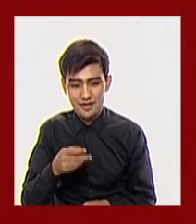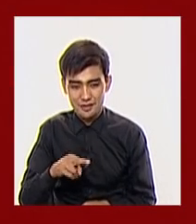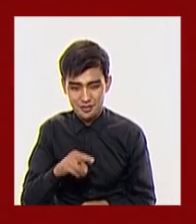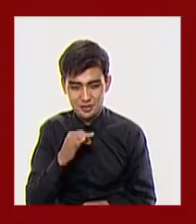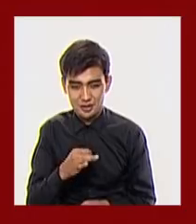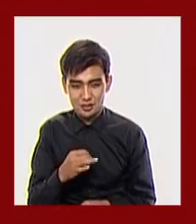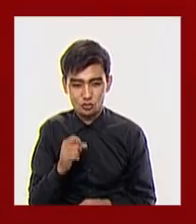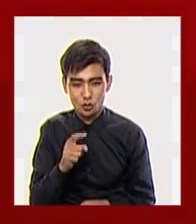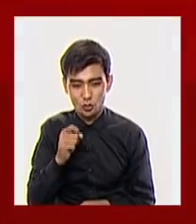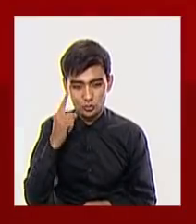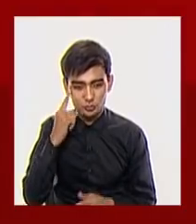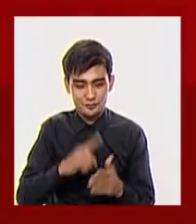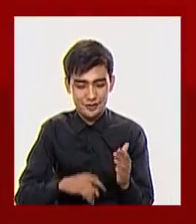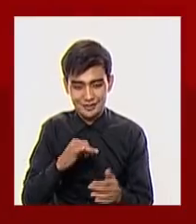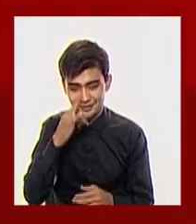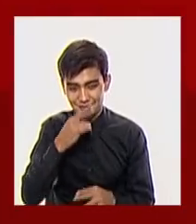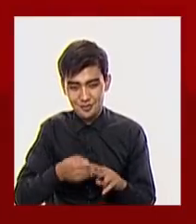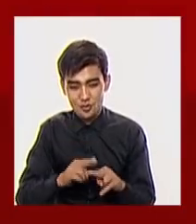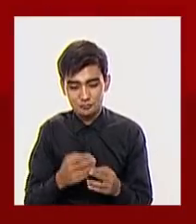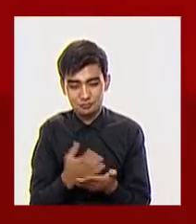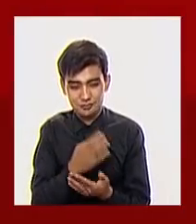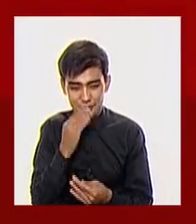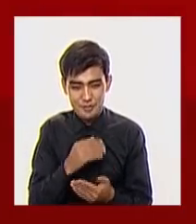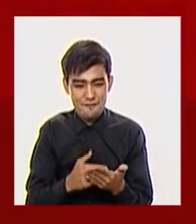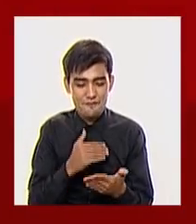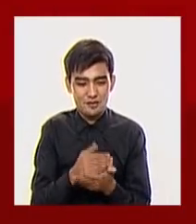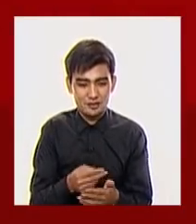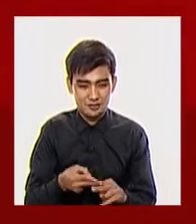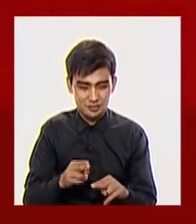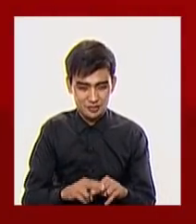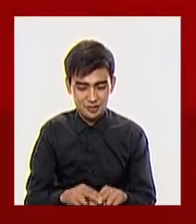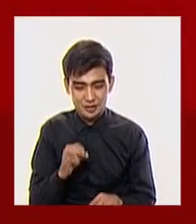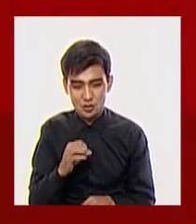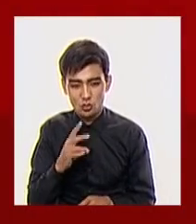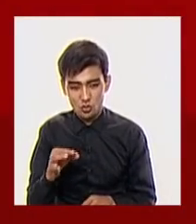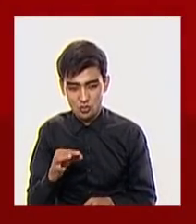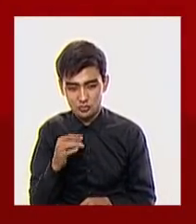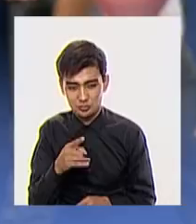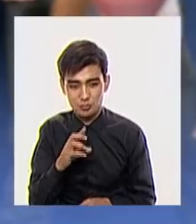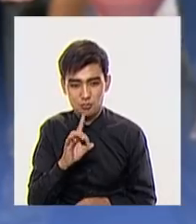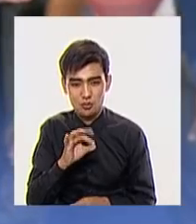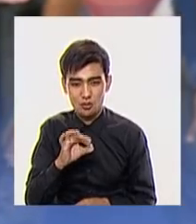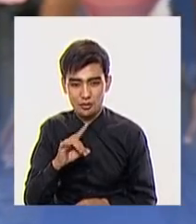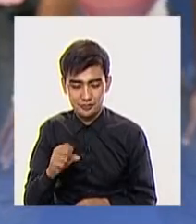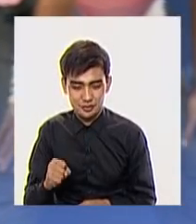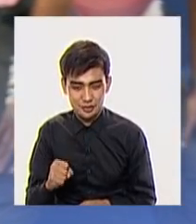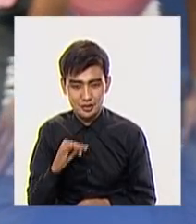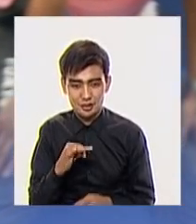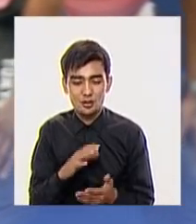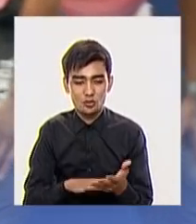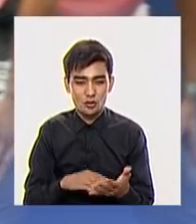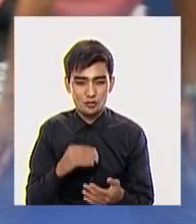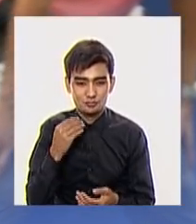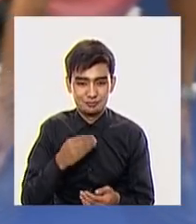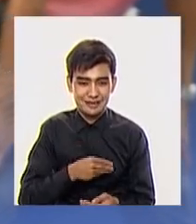аналитики ждали золота, которое может поднять Казахстан на верхние строчки в медальном зачете. Но в итоге у нее бронза. Успешно продвигается вперед